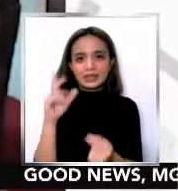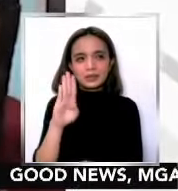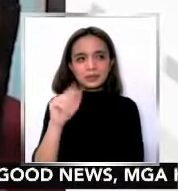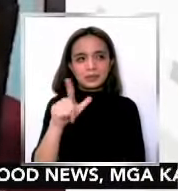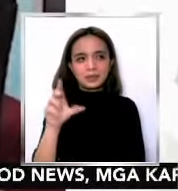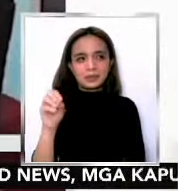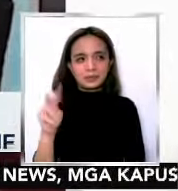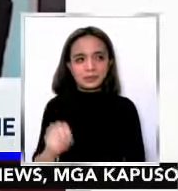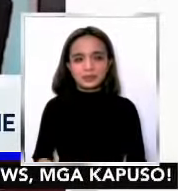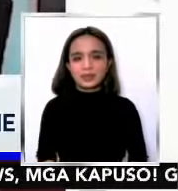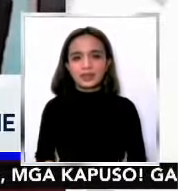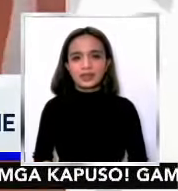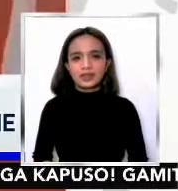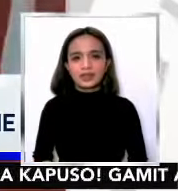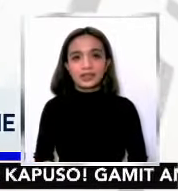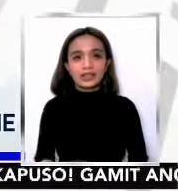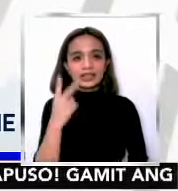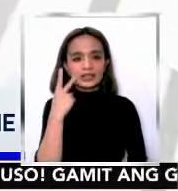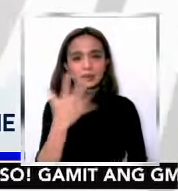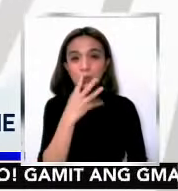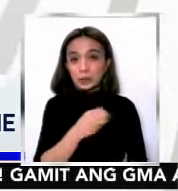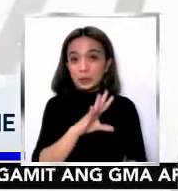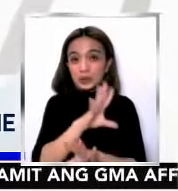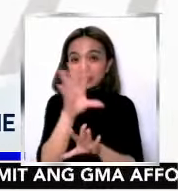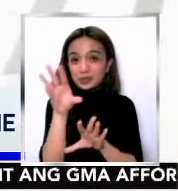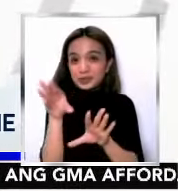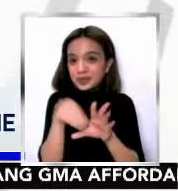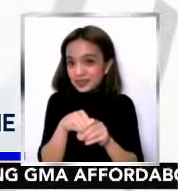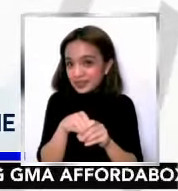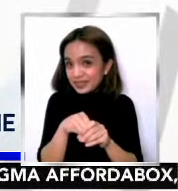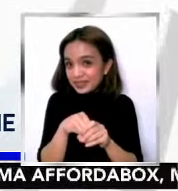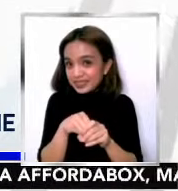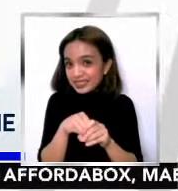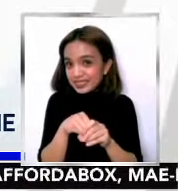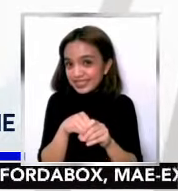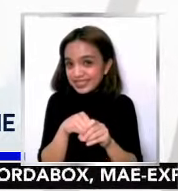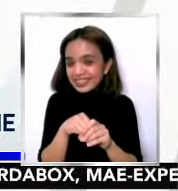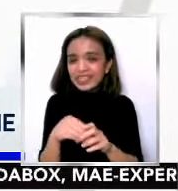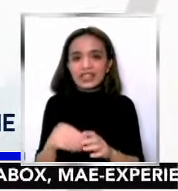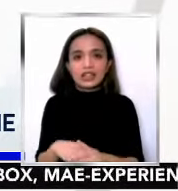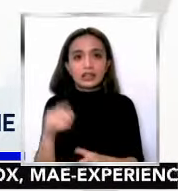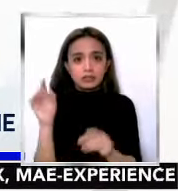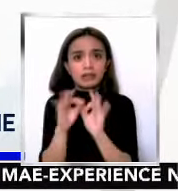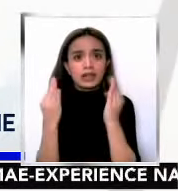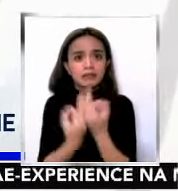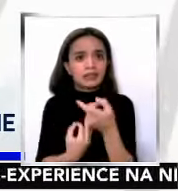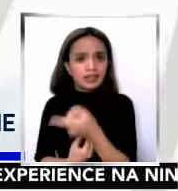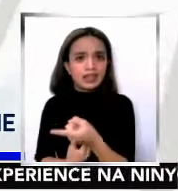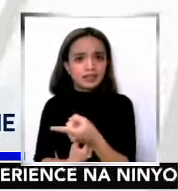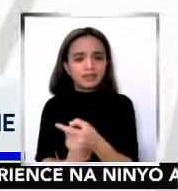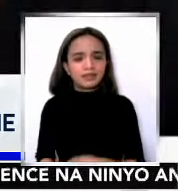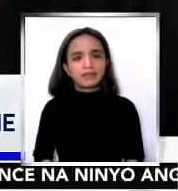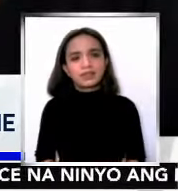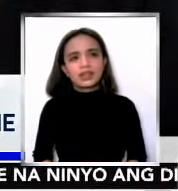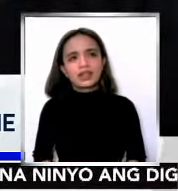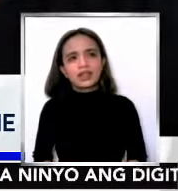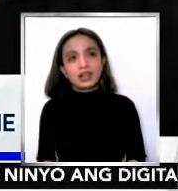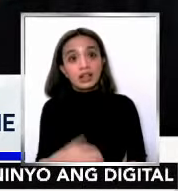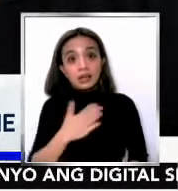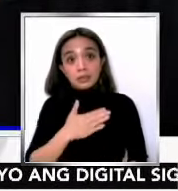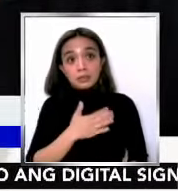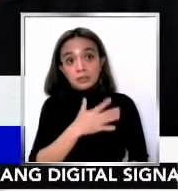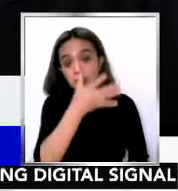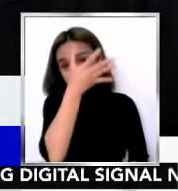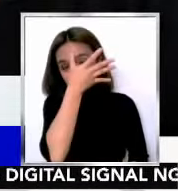Ang mga involved na yan behind the camera, pamilya mismo ni Mark. Andun po yung tatay ko, yung tita,